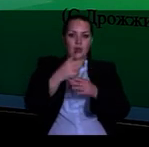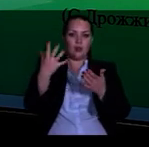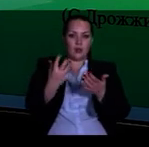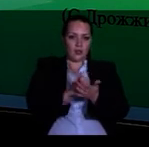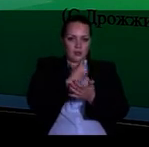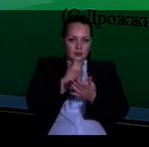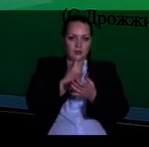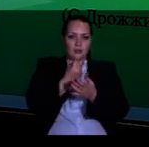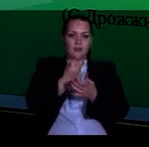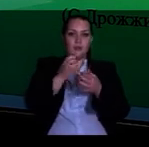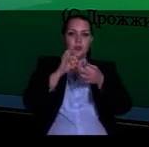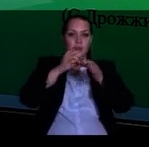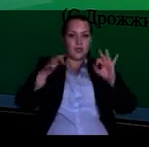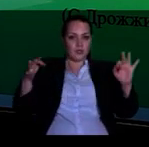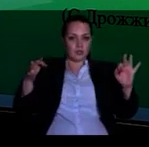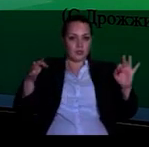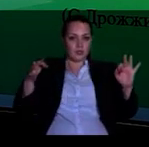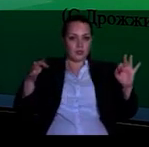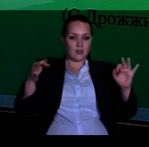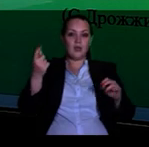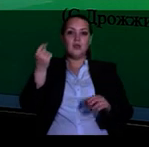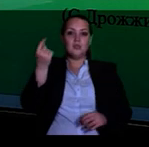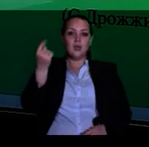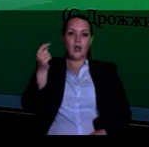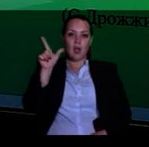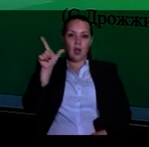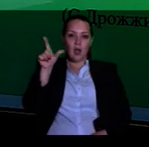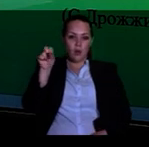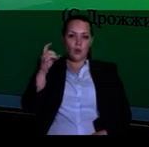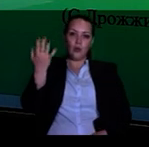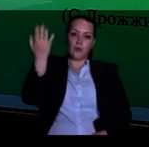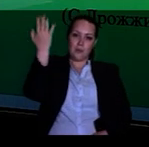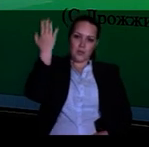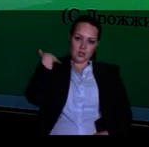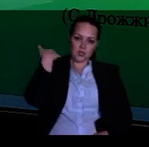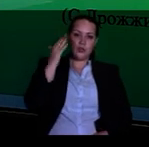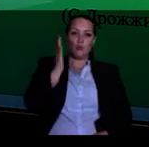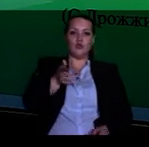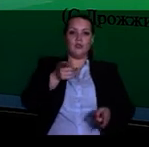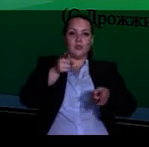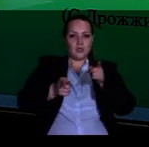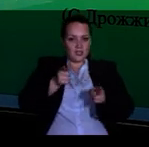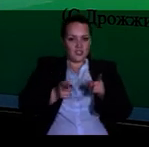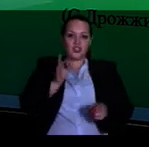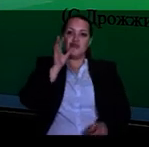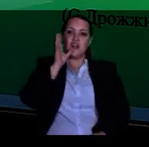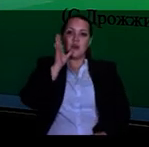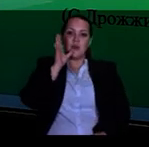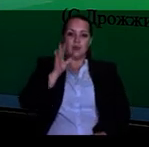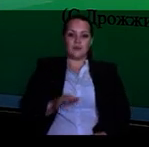найти предложение, где даны глаголы в прошедшем, в будущем и